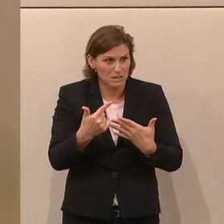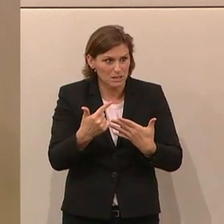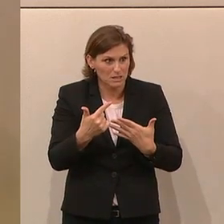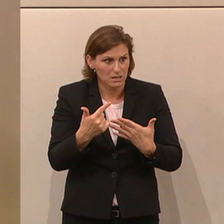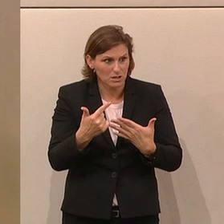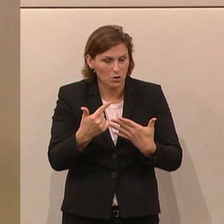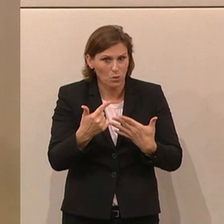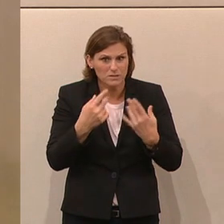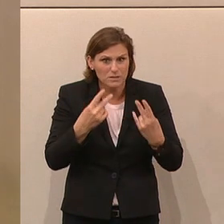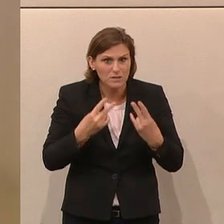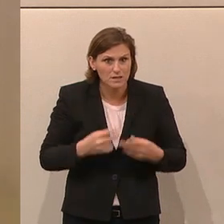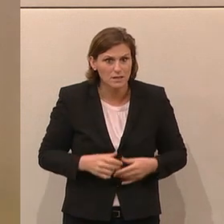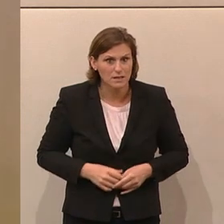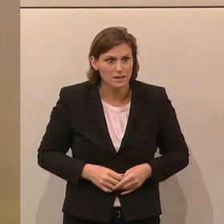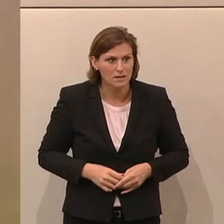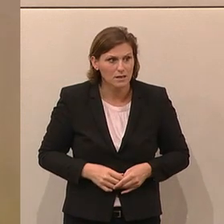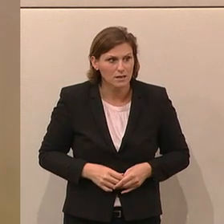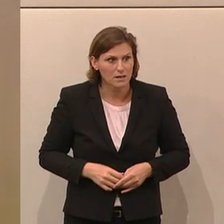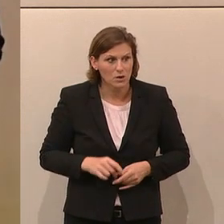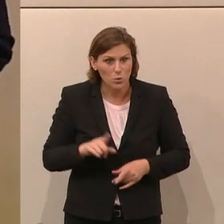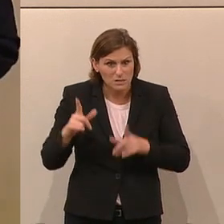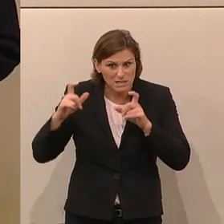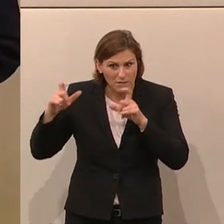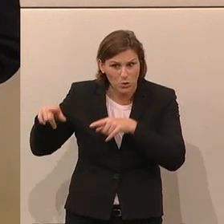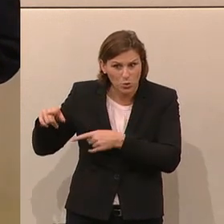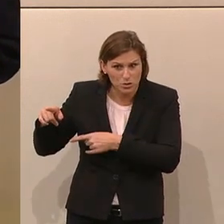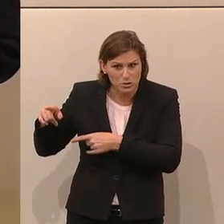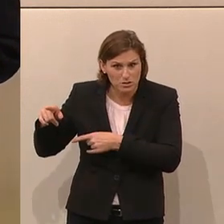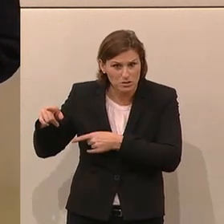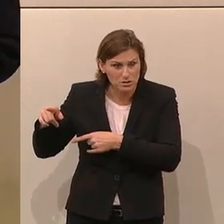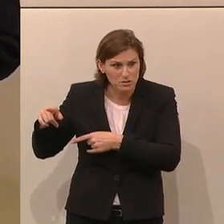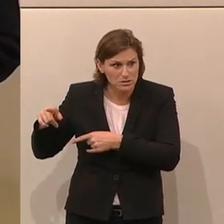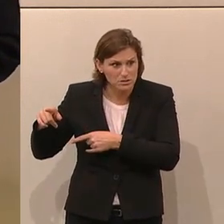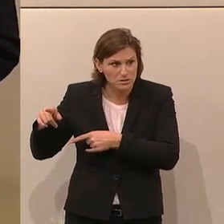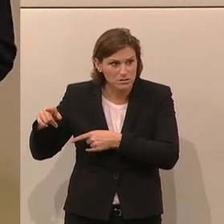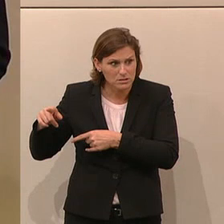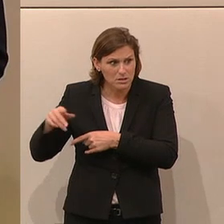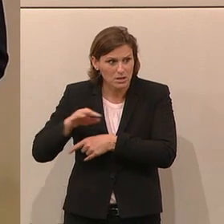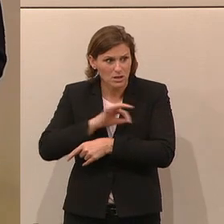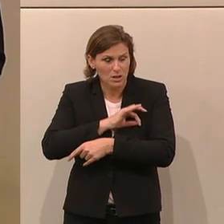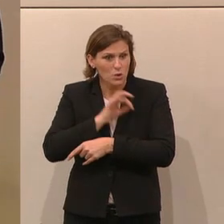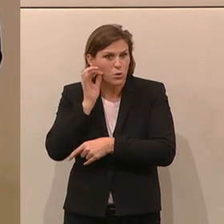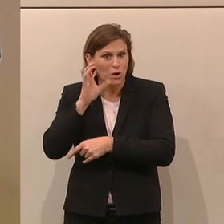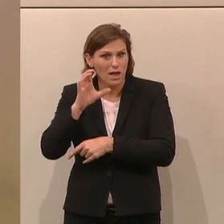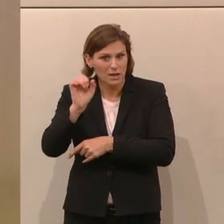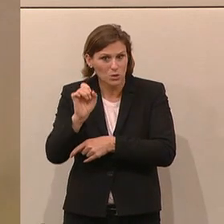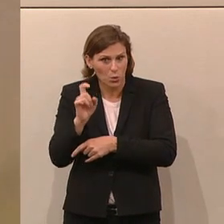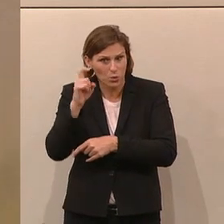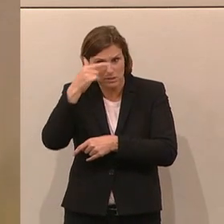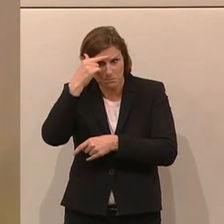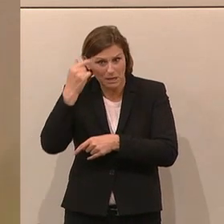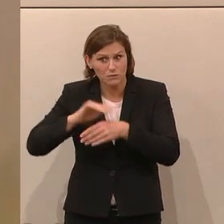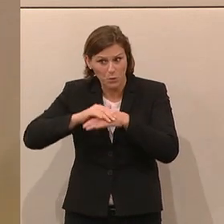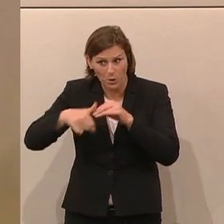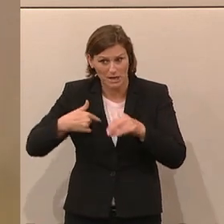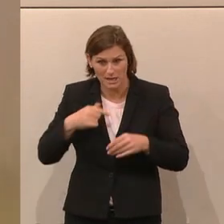irgendeiner Relevanz gewesen wäre. Und diese Bilder hier, die Kollegin Cox ist ein freundlicher Mensch, ich bleib da